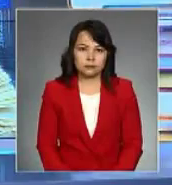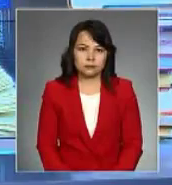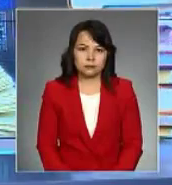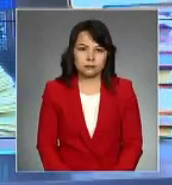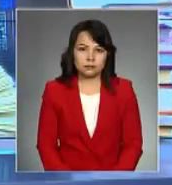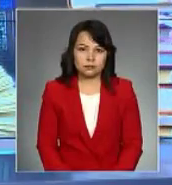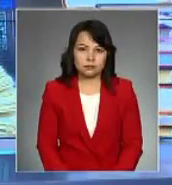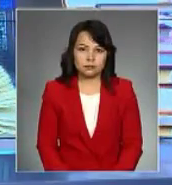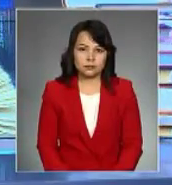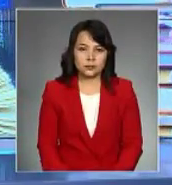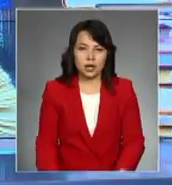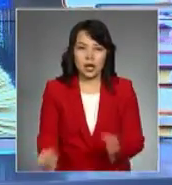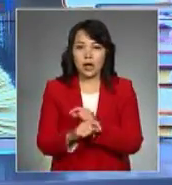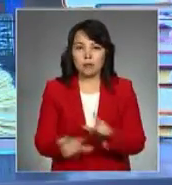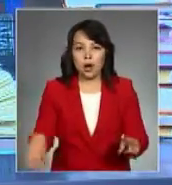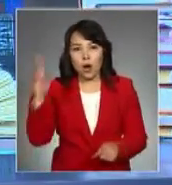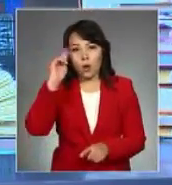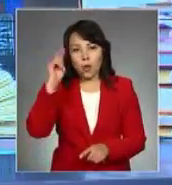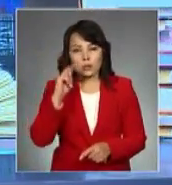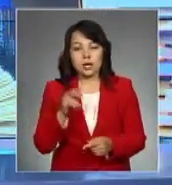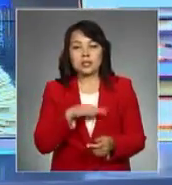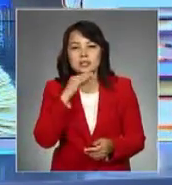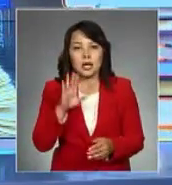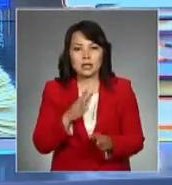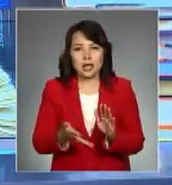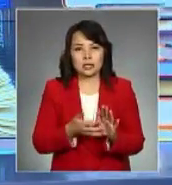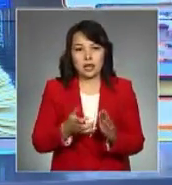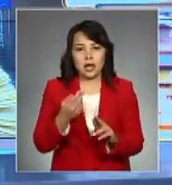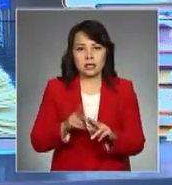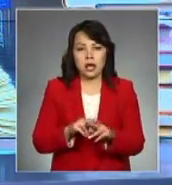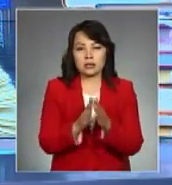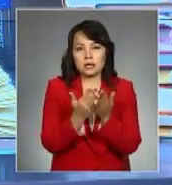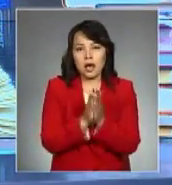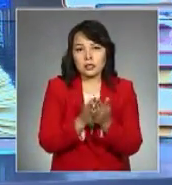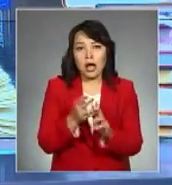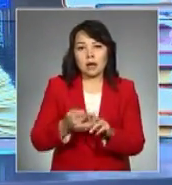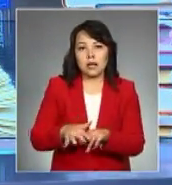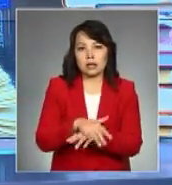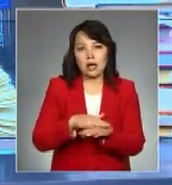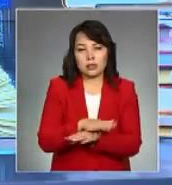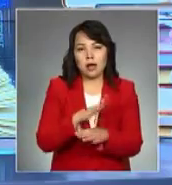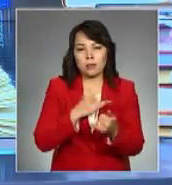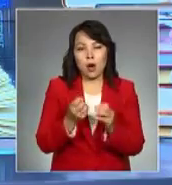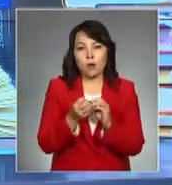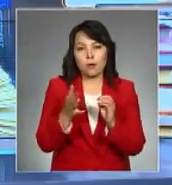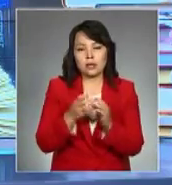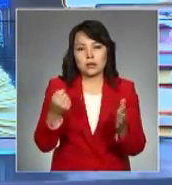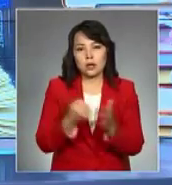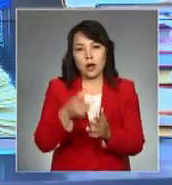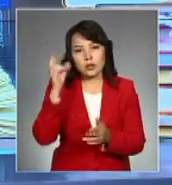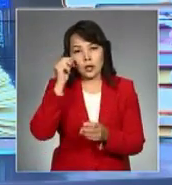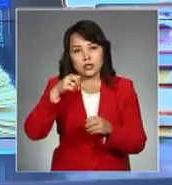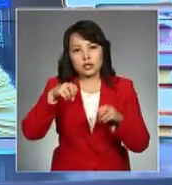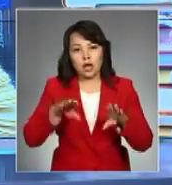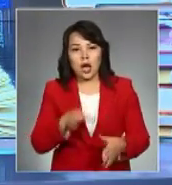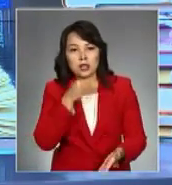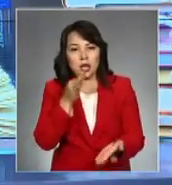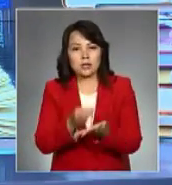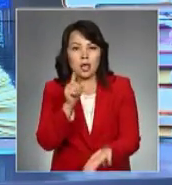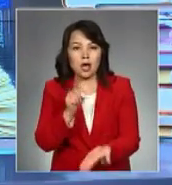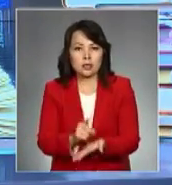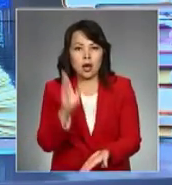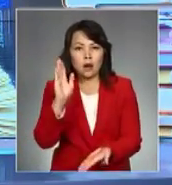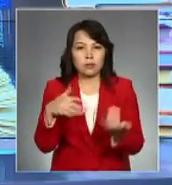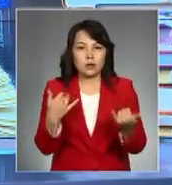Ел жаңалықтарына оралсақ, мектептердегі оқулық жетіспеушілігі мәселесі тамыздың 15-ге дейін толық шешіледі. Бұл туралы бүгін білім және ғылым